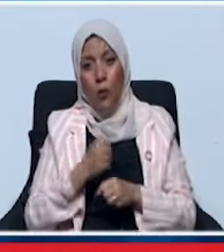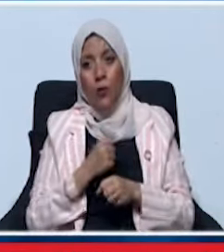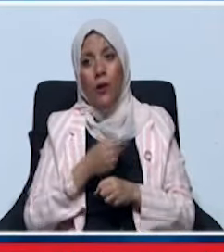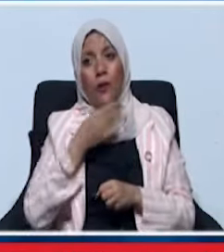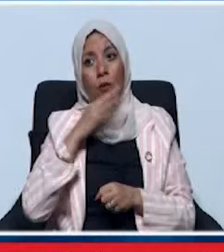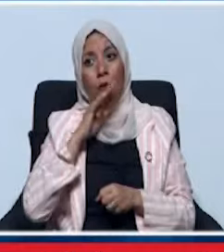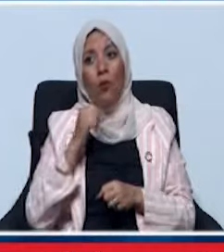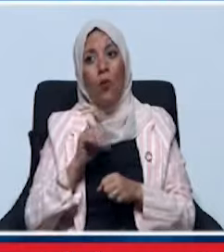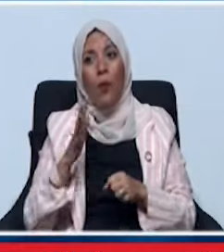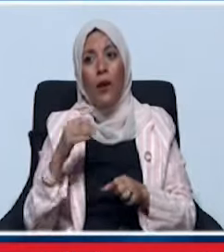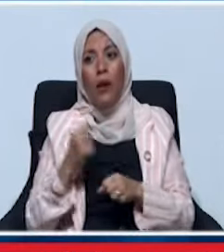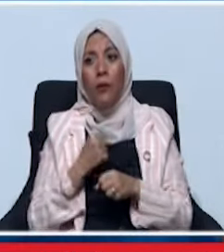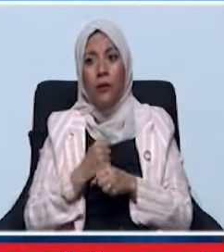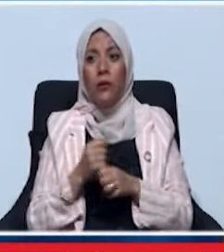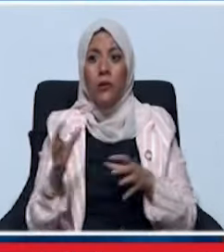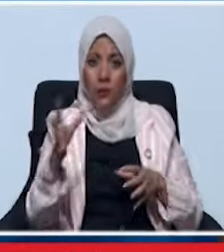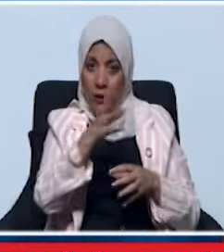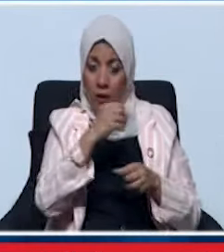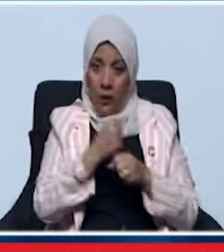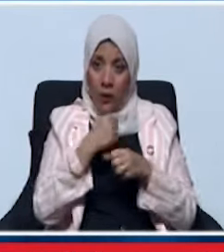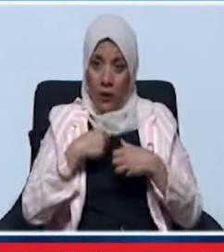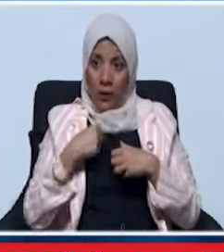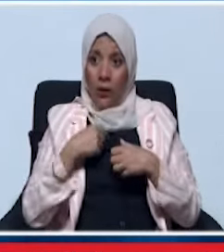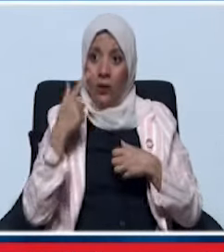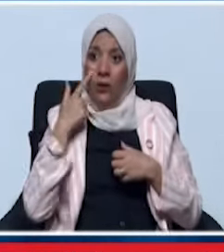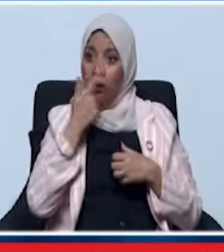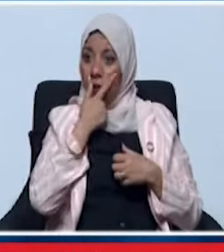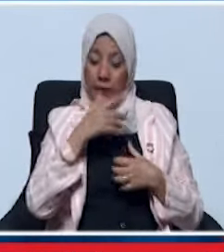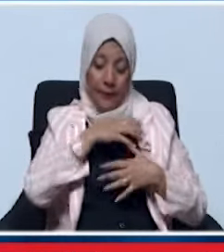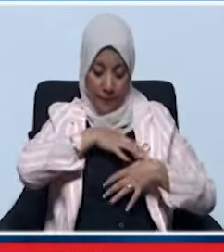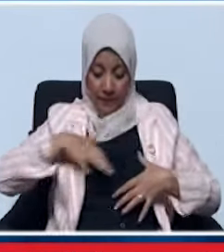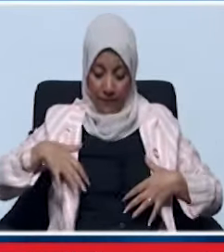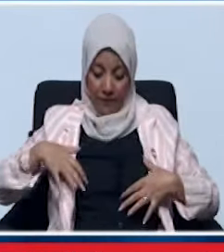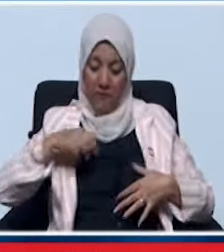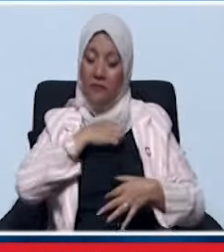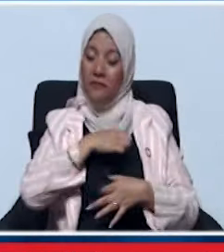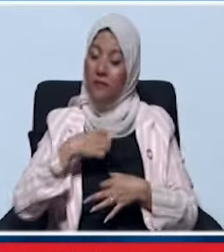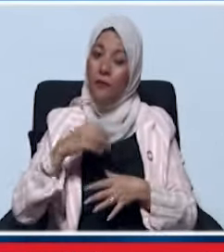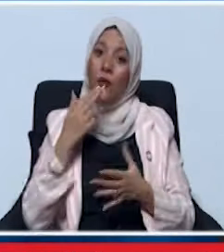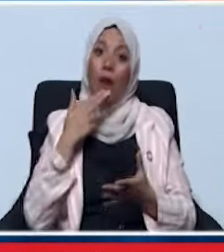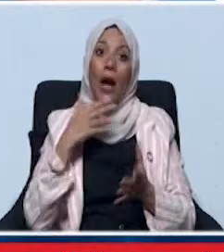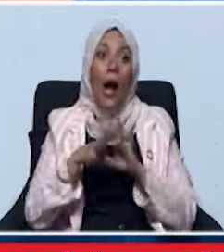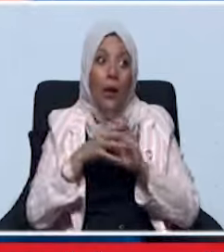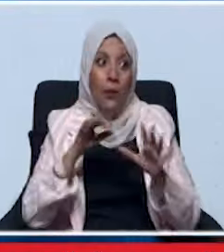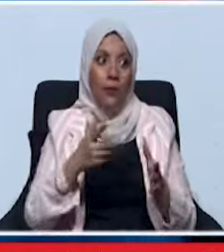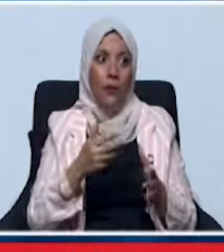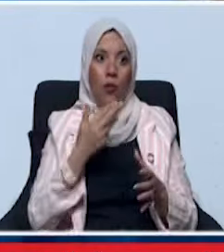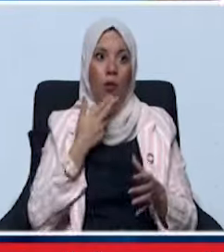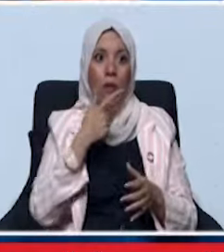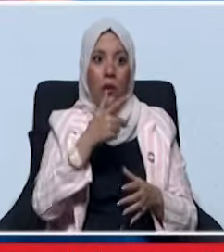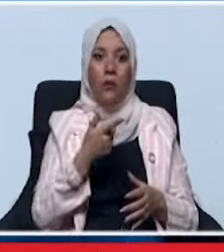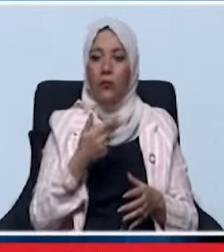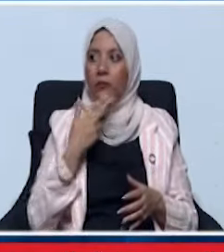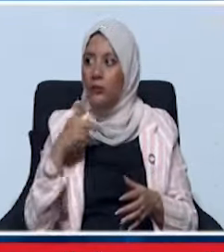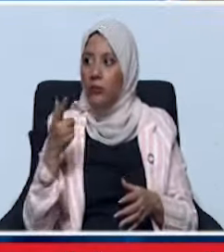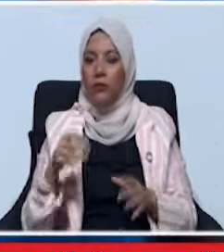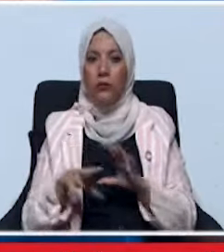انا عملت اعمال كلها بالنسبه لي وسام على صدري، لان اتعملت مع مين؟ يعني سيد حجاب، عمار